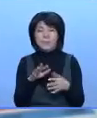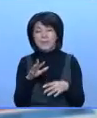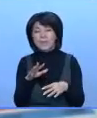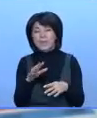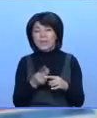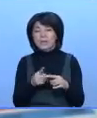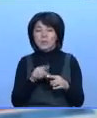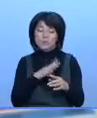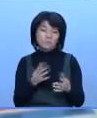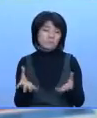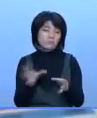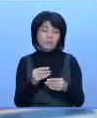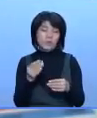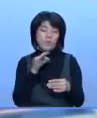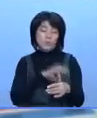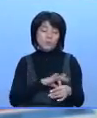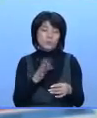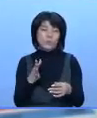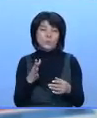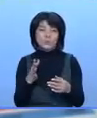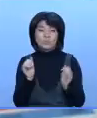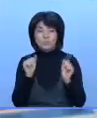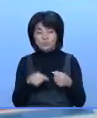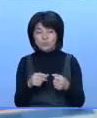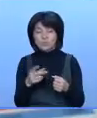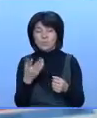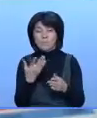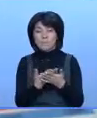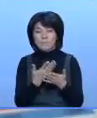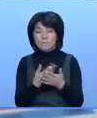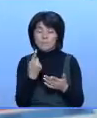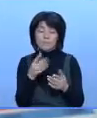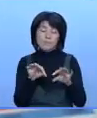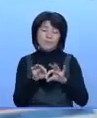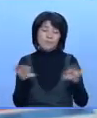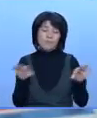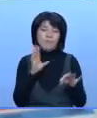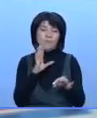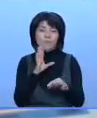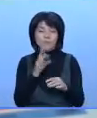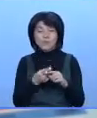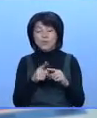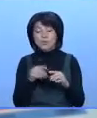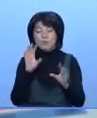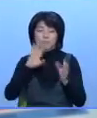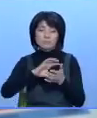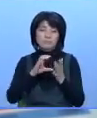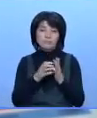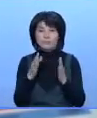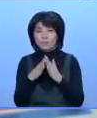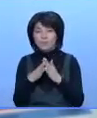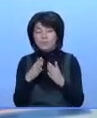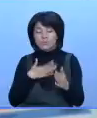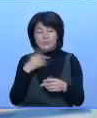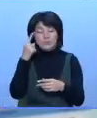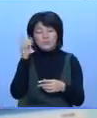для благополучной жизни. В настоящее время, к примеру, в Майском сельском округе проводят водопровод. Вода будет у каждого в доме, и мы не думаем о переезде в город.